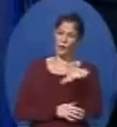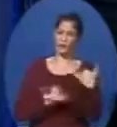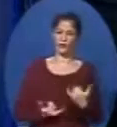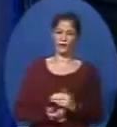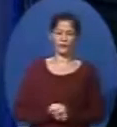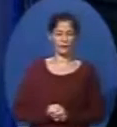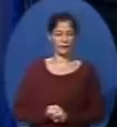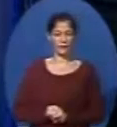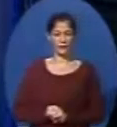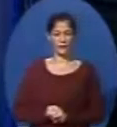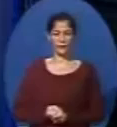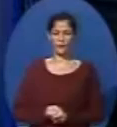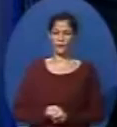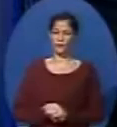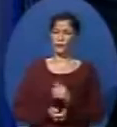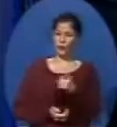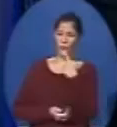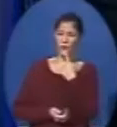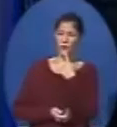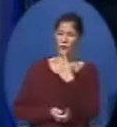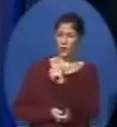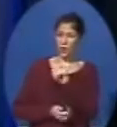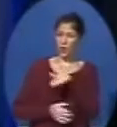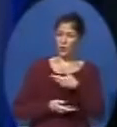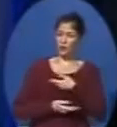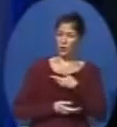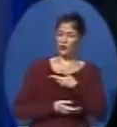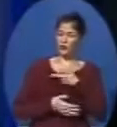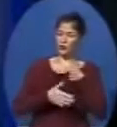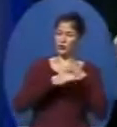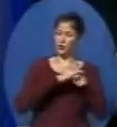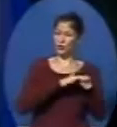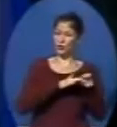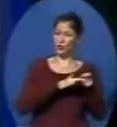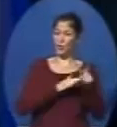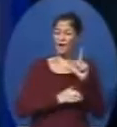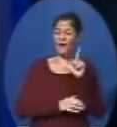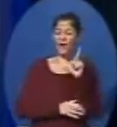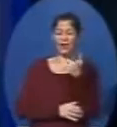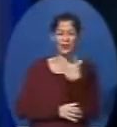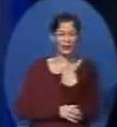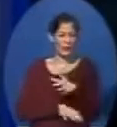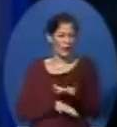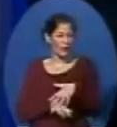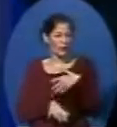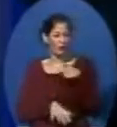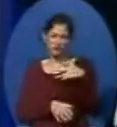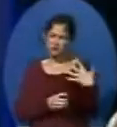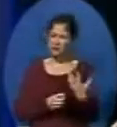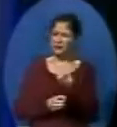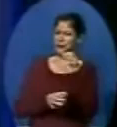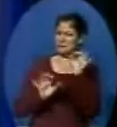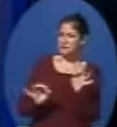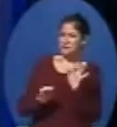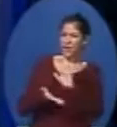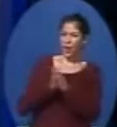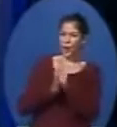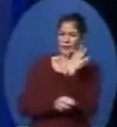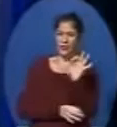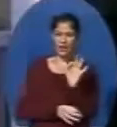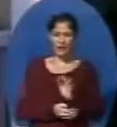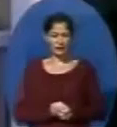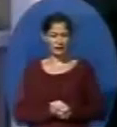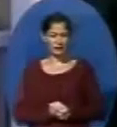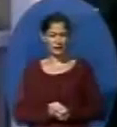מבין? אולמרט ממשיך לומר שהוא לא לקח שוחד, אבל שמעת את הדברים. בעצם נוצרה איזו הרגשה שהוא הצליח, הוא מנצח, הכל בסדר. כן,